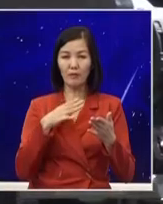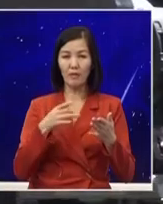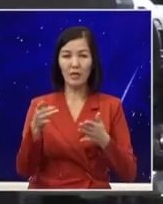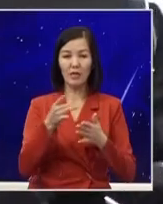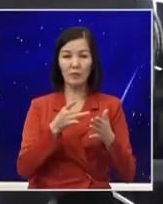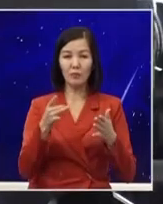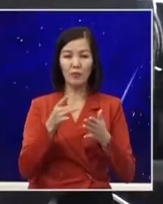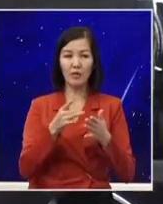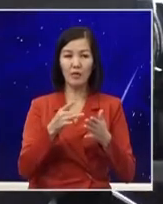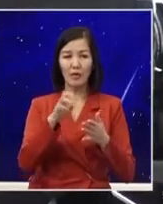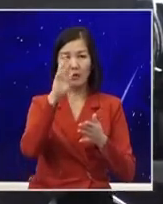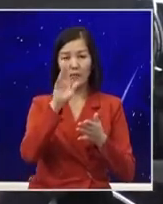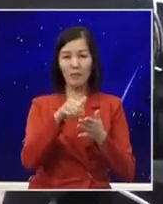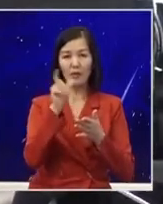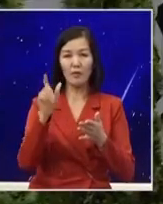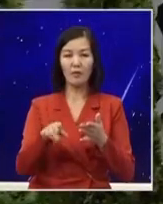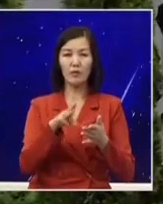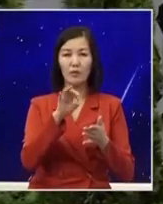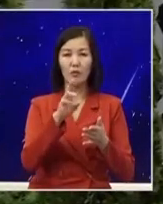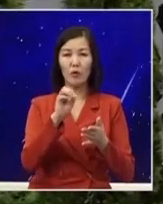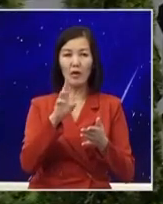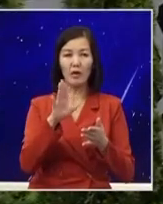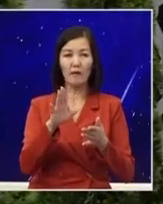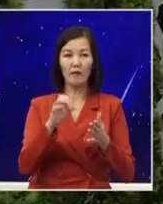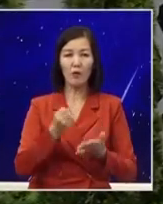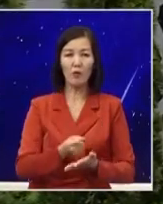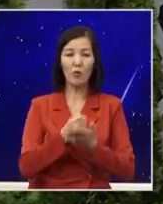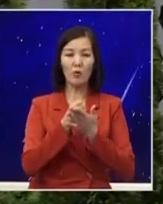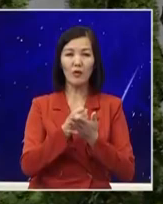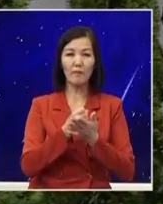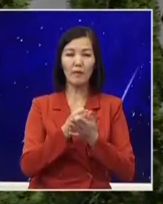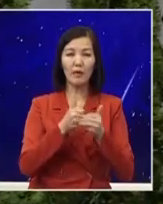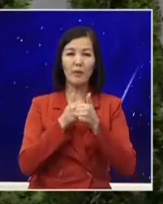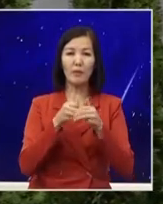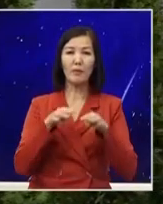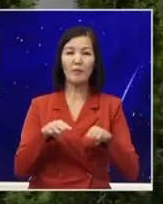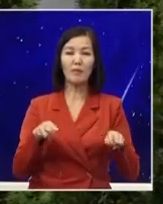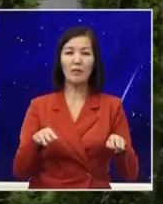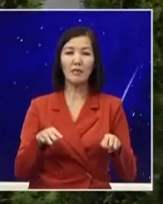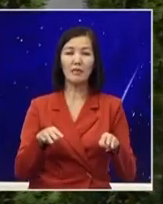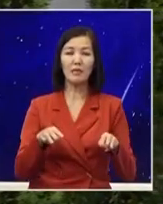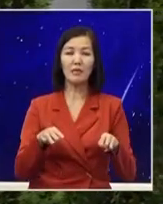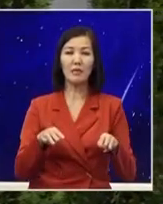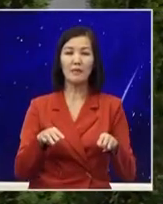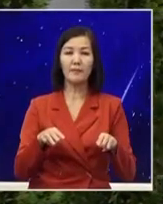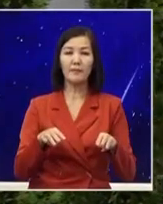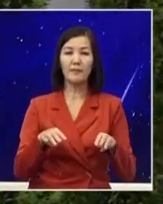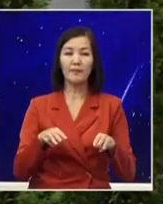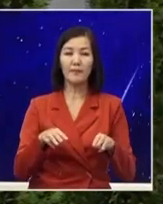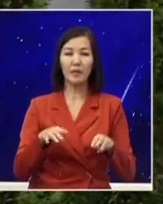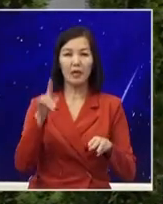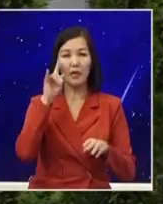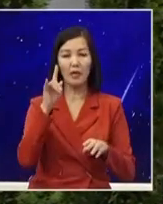республикаға мемлекет басшысы Қасым-Жомарт Кемелевич қолдап, премьер-министр, арнайы министерство,